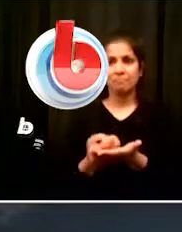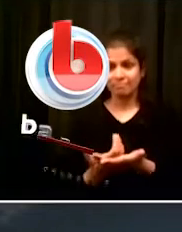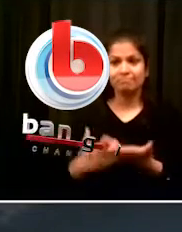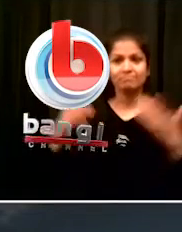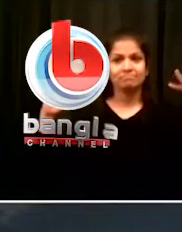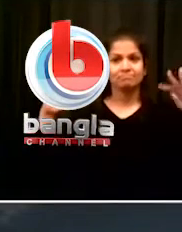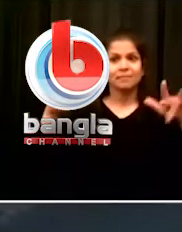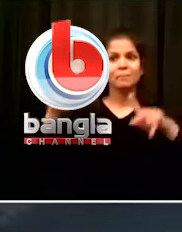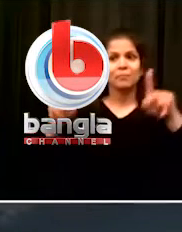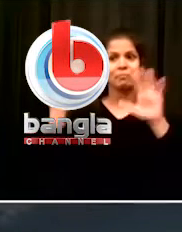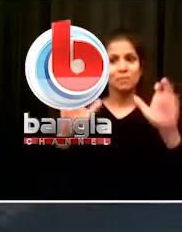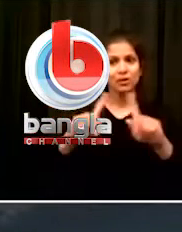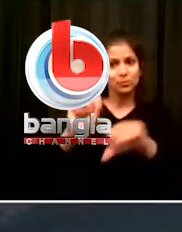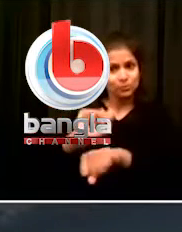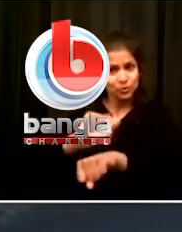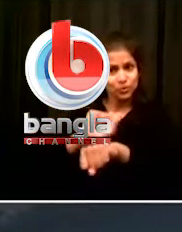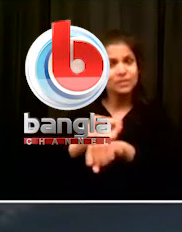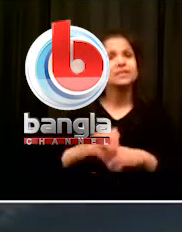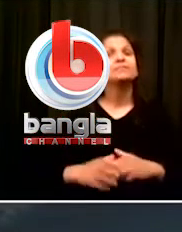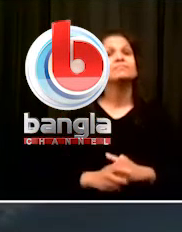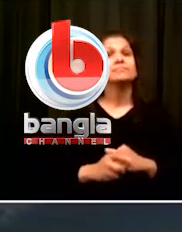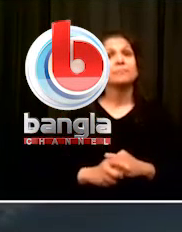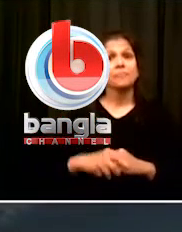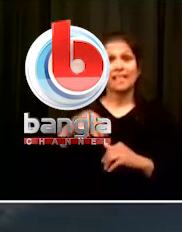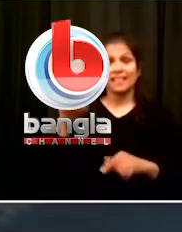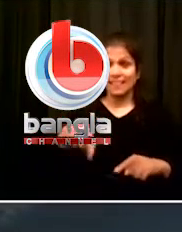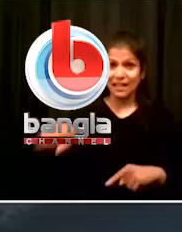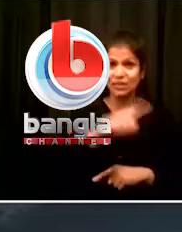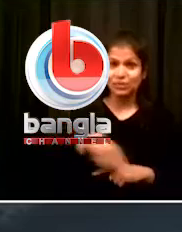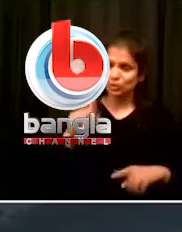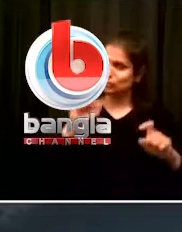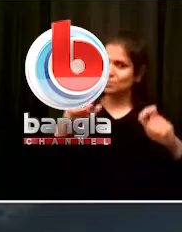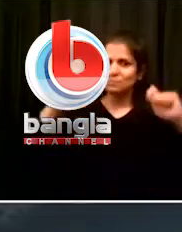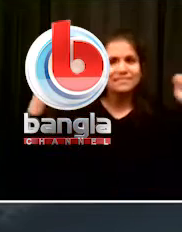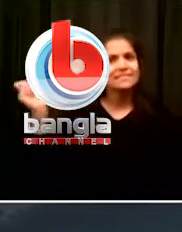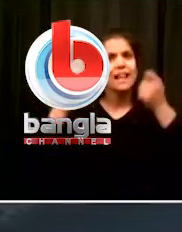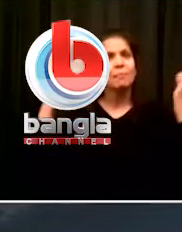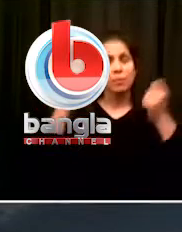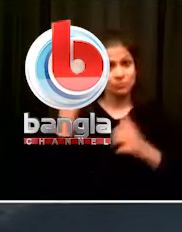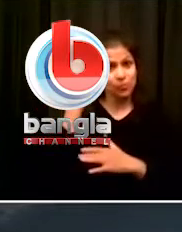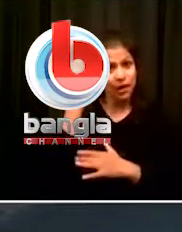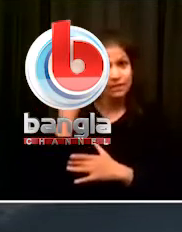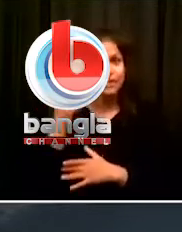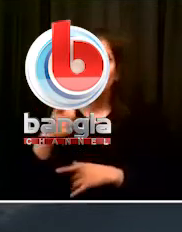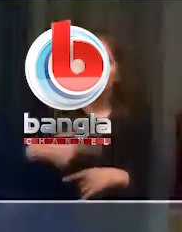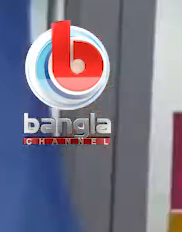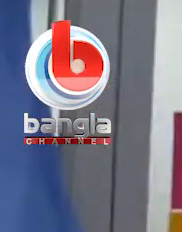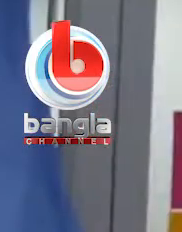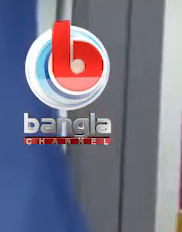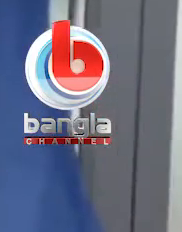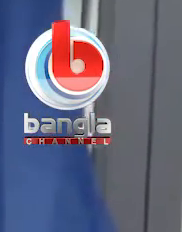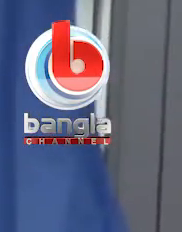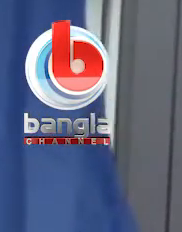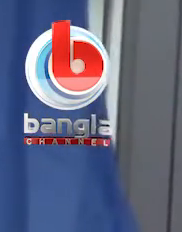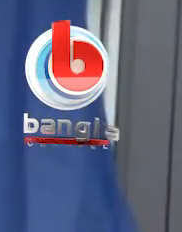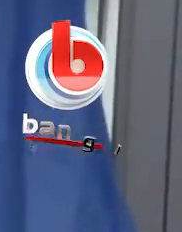should celebrate as our achievement together, your achievement, because you did the hard work to fight back the coronavirus.